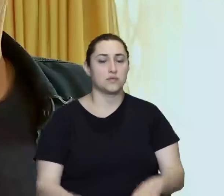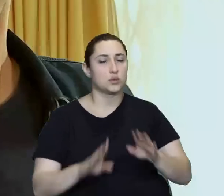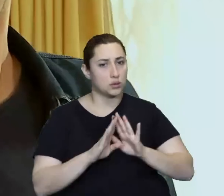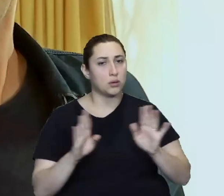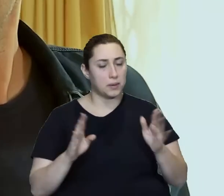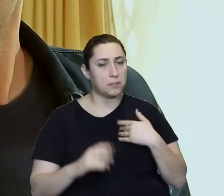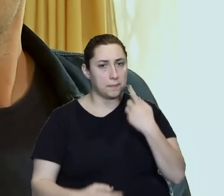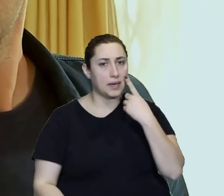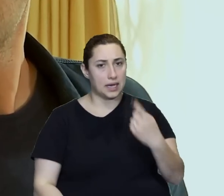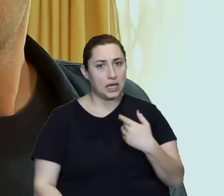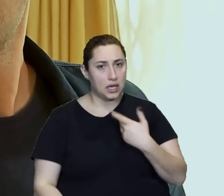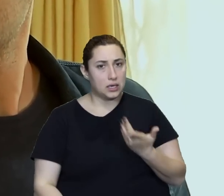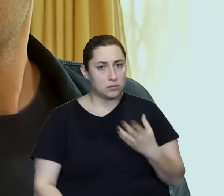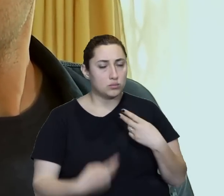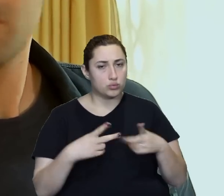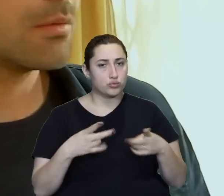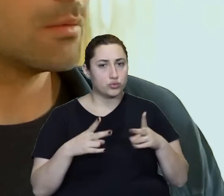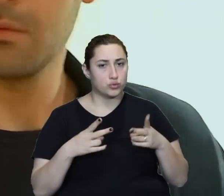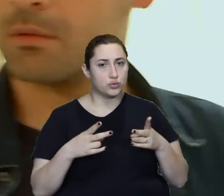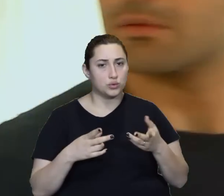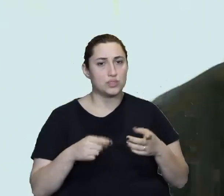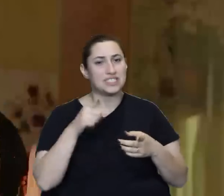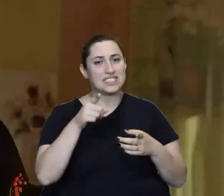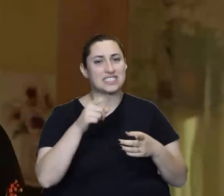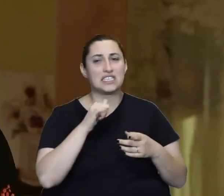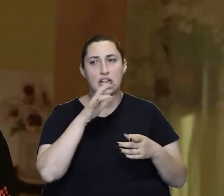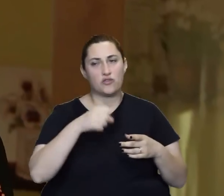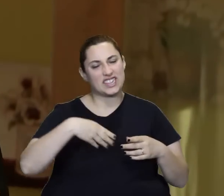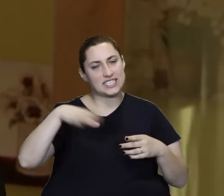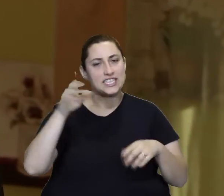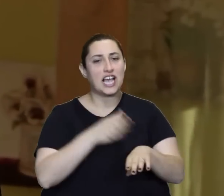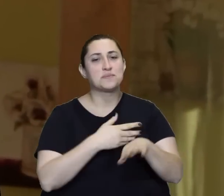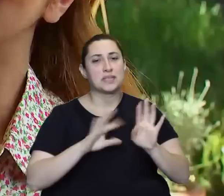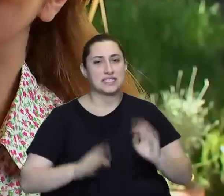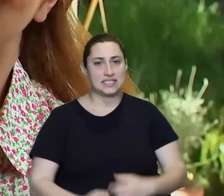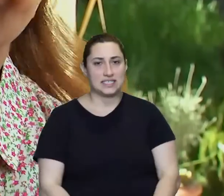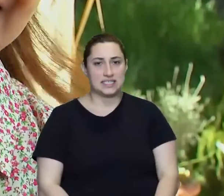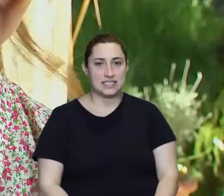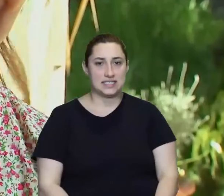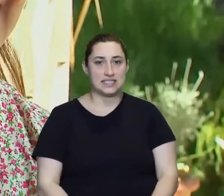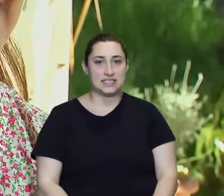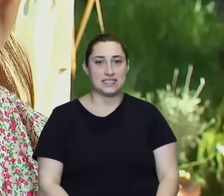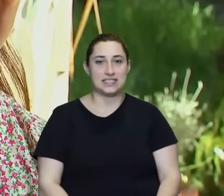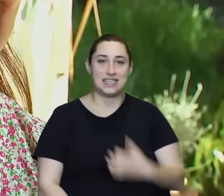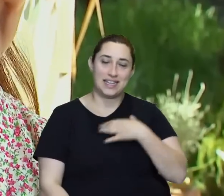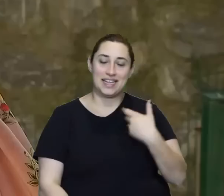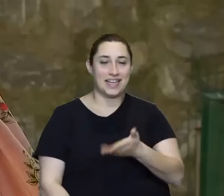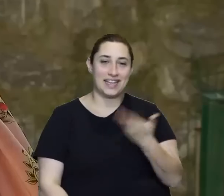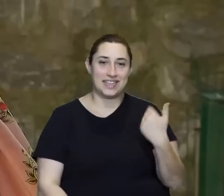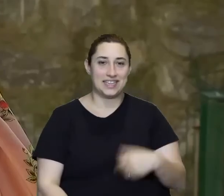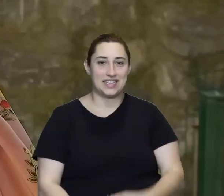Tamam, bakarım. Bakarım tabii Melike abla. Siz randevunuza geç kalmayın. Ömer panikle uzaklaştı. Anne gel